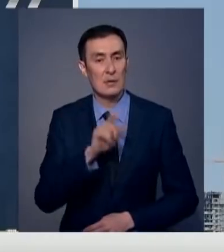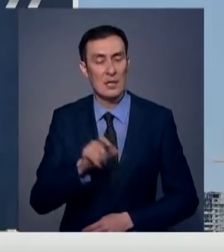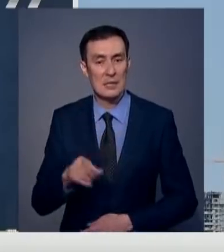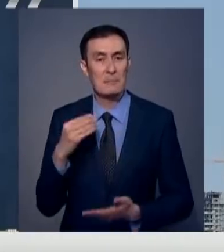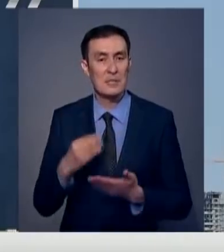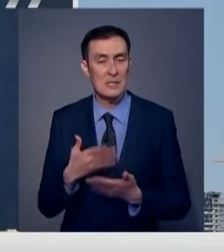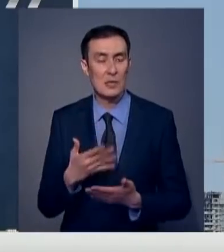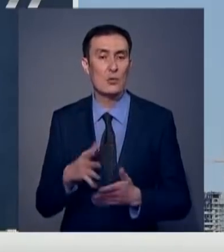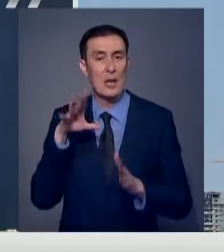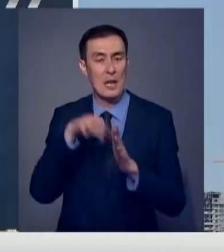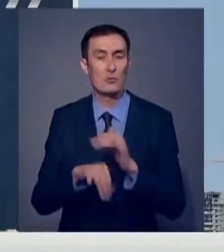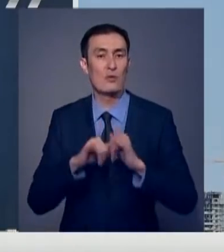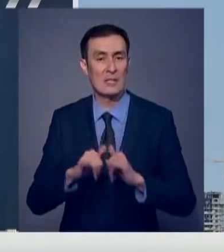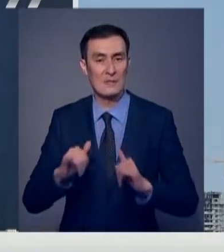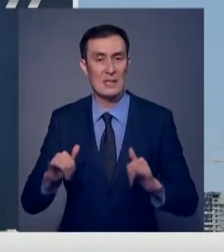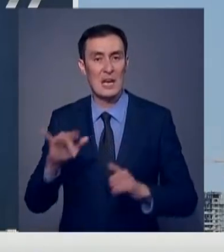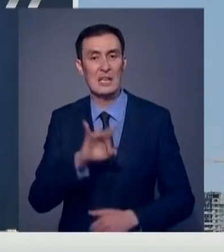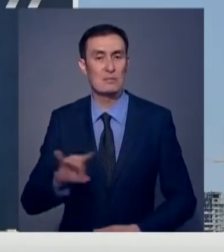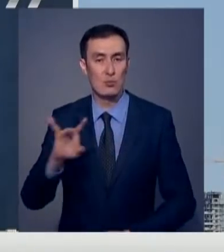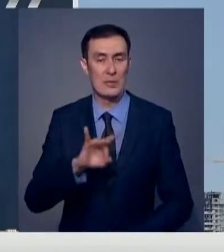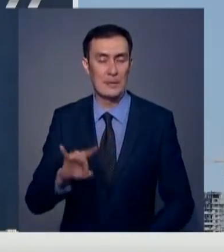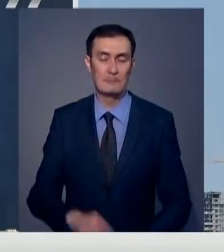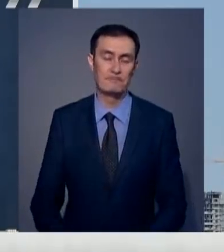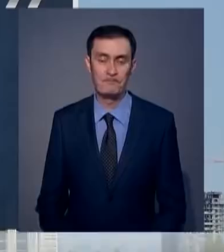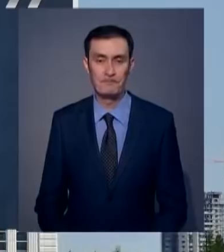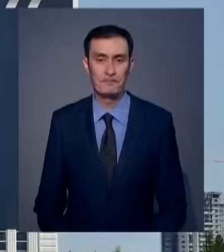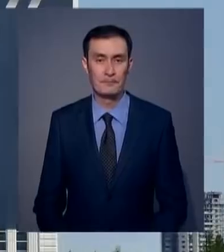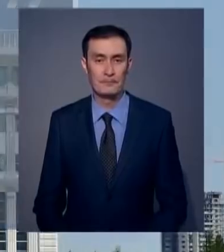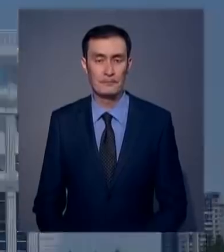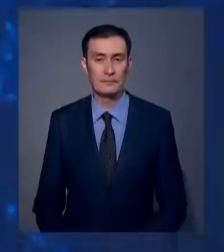за бесценную лепту в развитие республики.